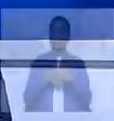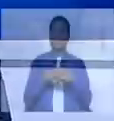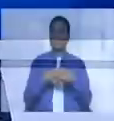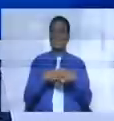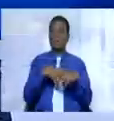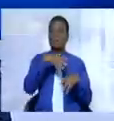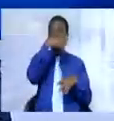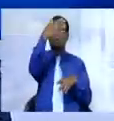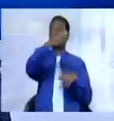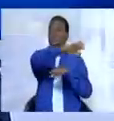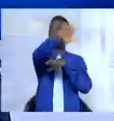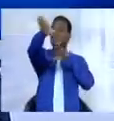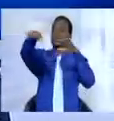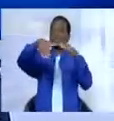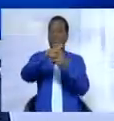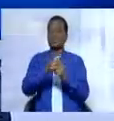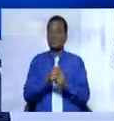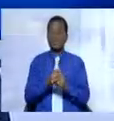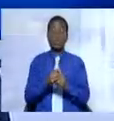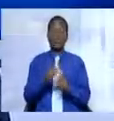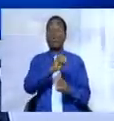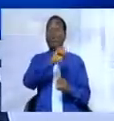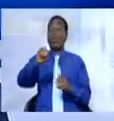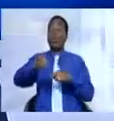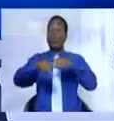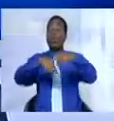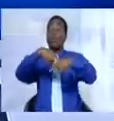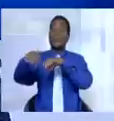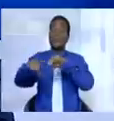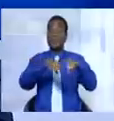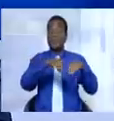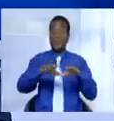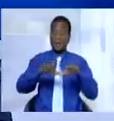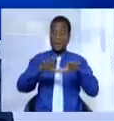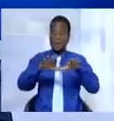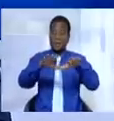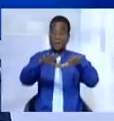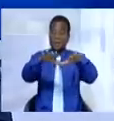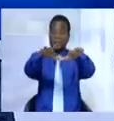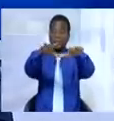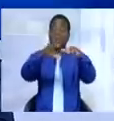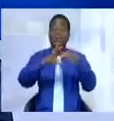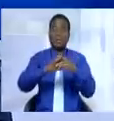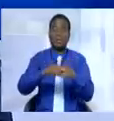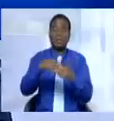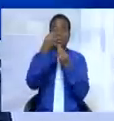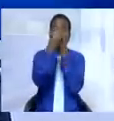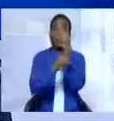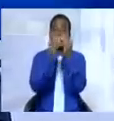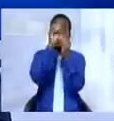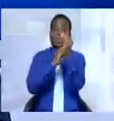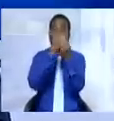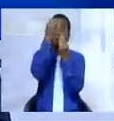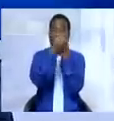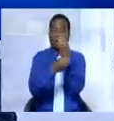présence du Premier ministre à Niakaramadougou, c'est au nord de la Côte d'Ivoire. Ce projet va générer plus de 700 emplois directs